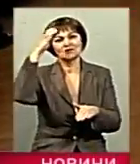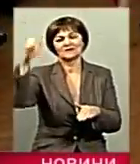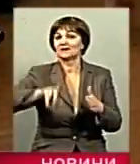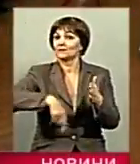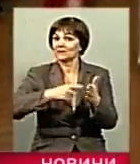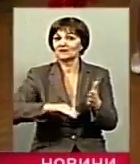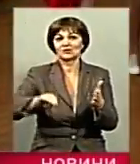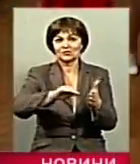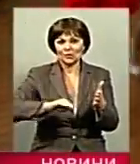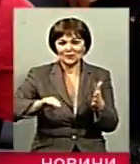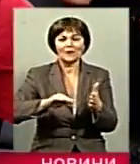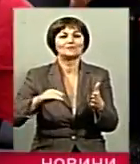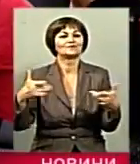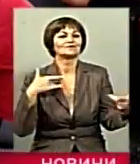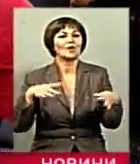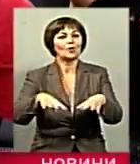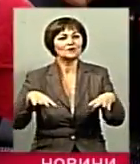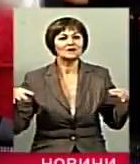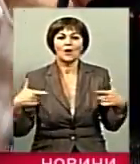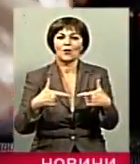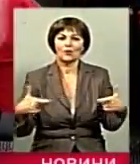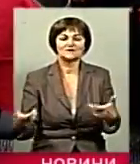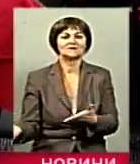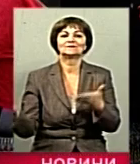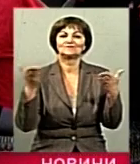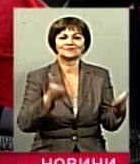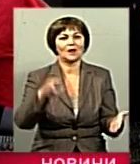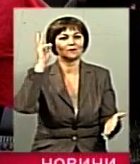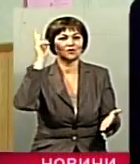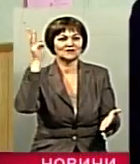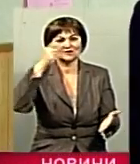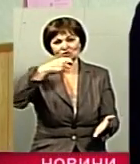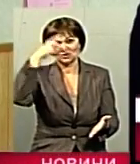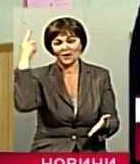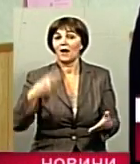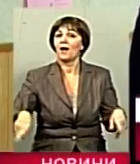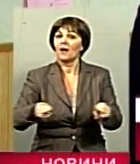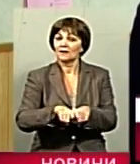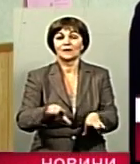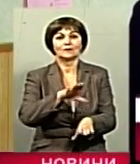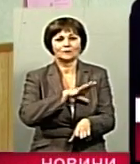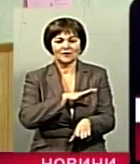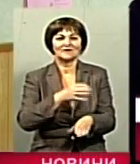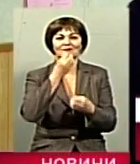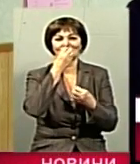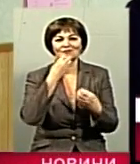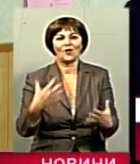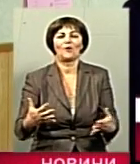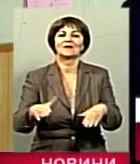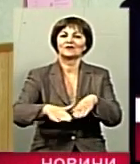глядачів концерту чехи, зокрема й гості із посольства Чеської Республіки. Це був такий дуже теплий прийом.